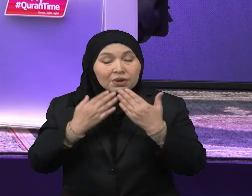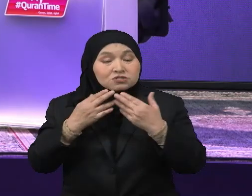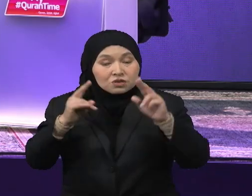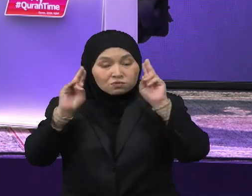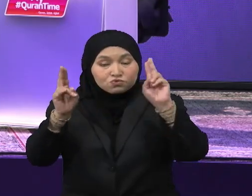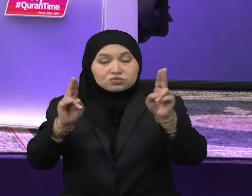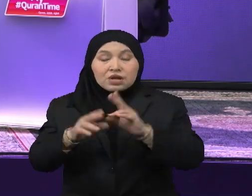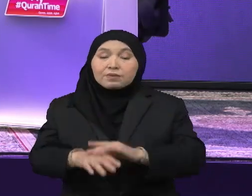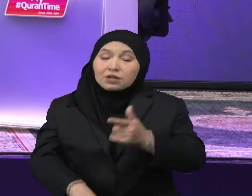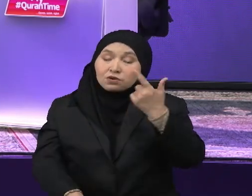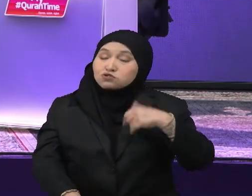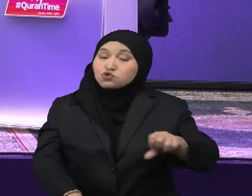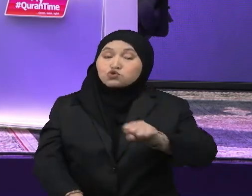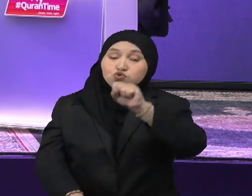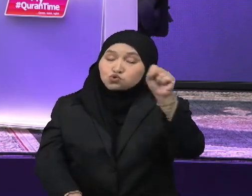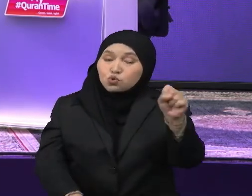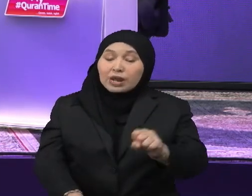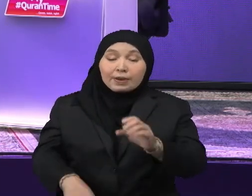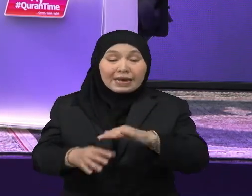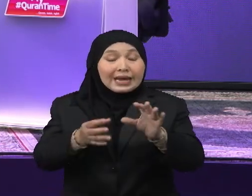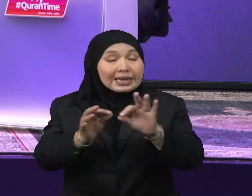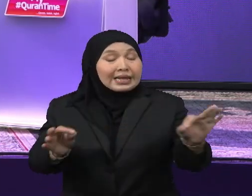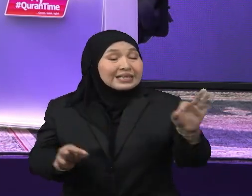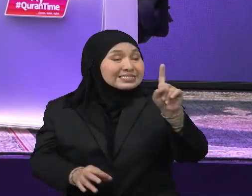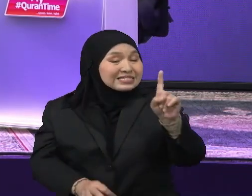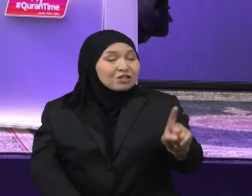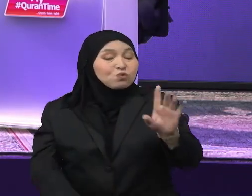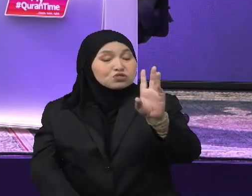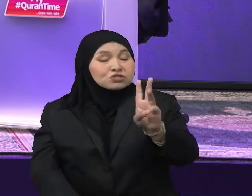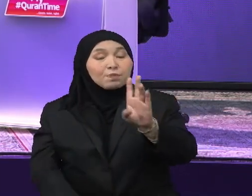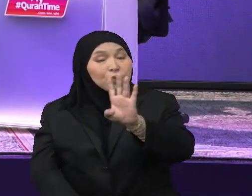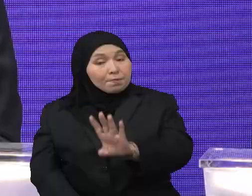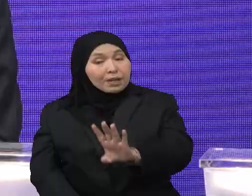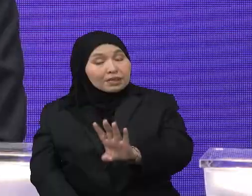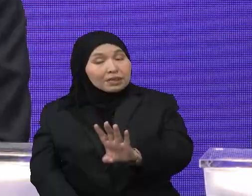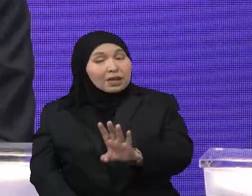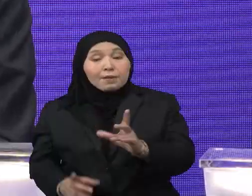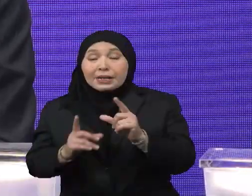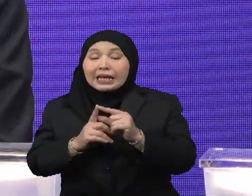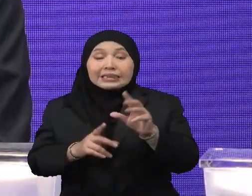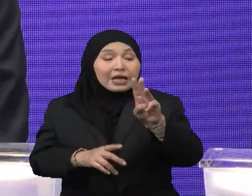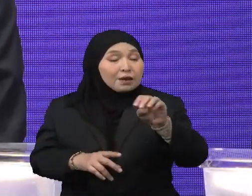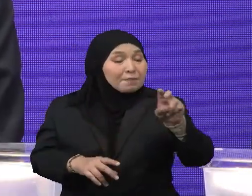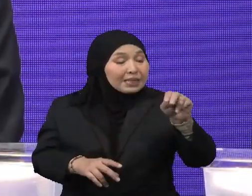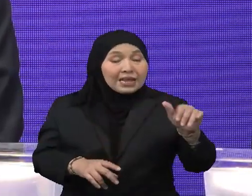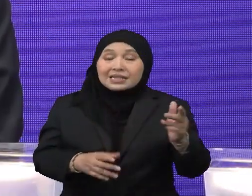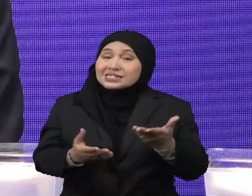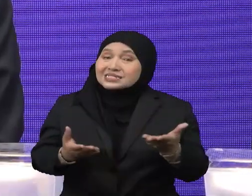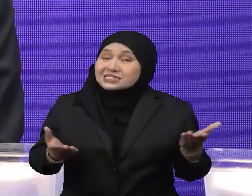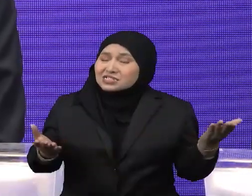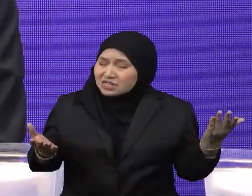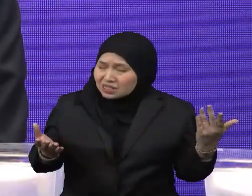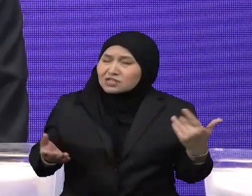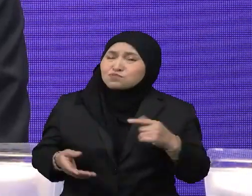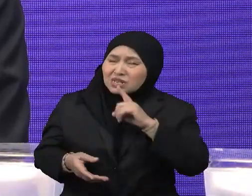atas soal dan pada ayat yang ke-164 ya perkataan mana Di Sini ya Mana nih menari